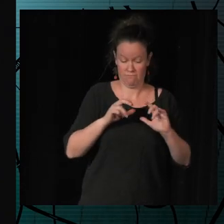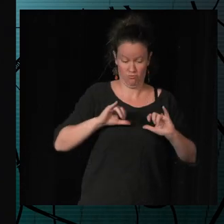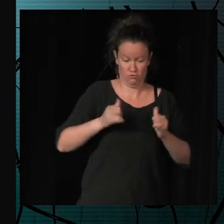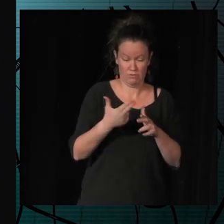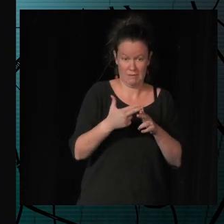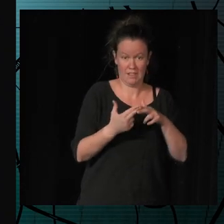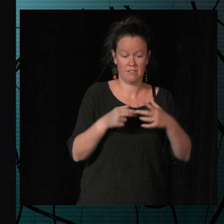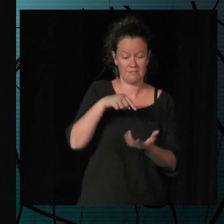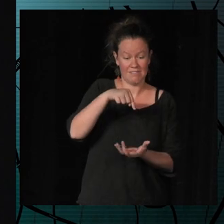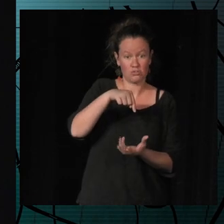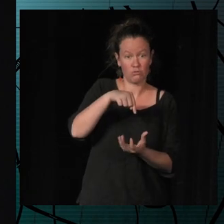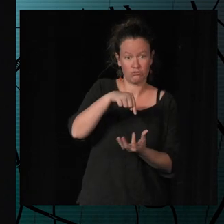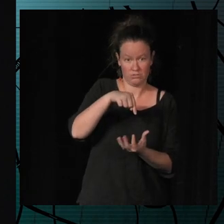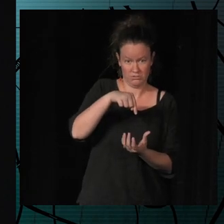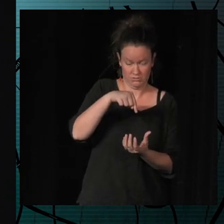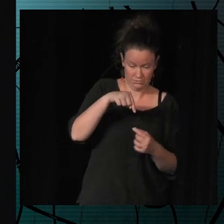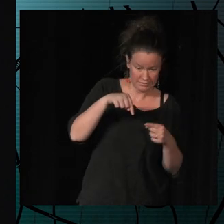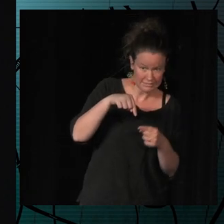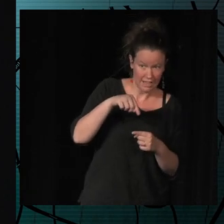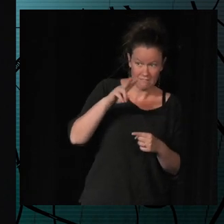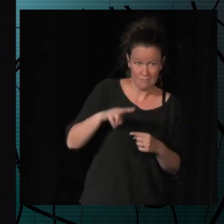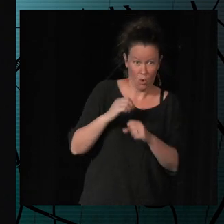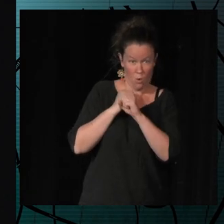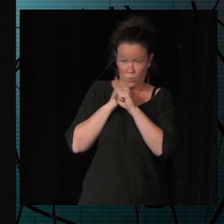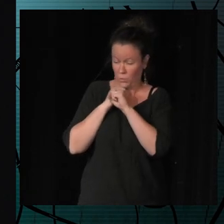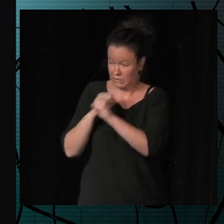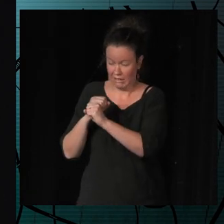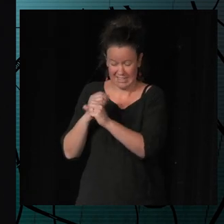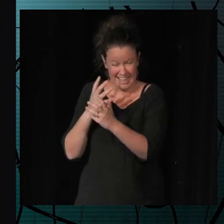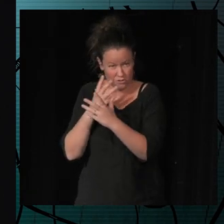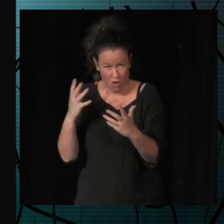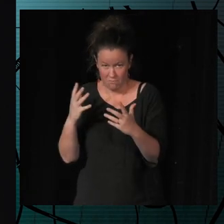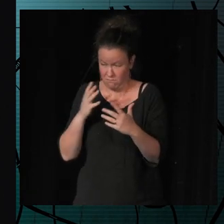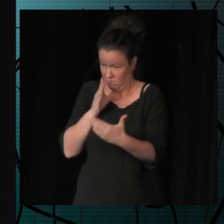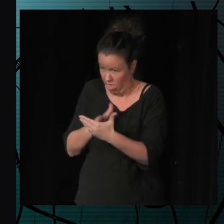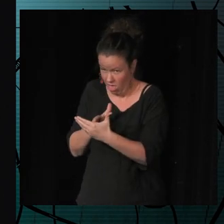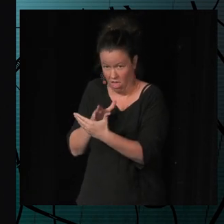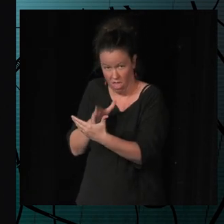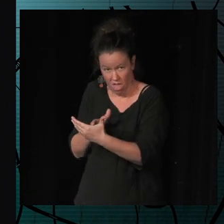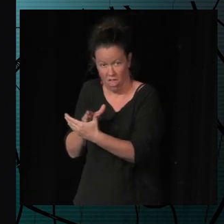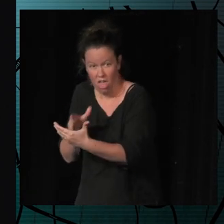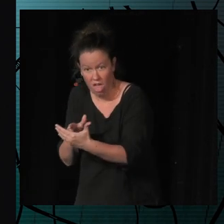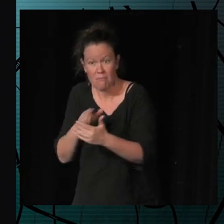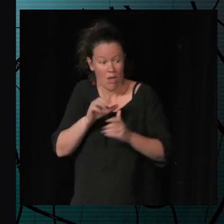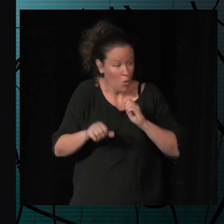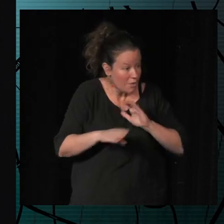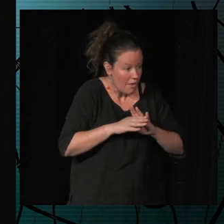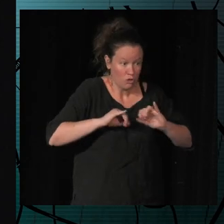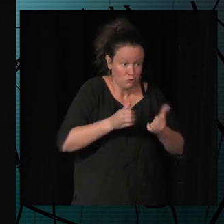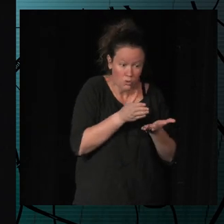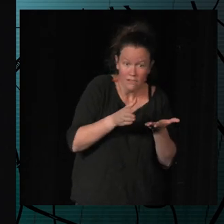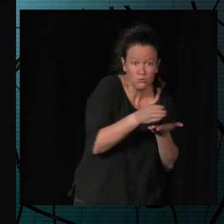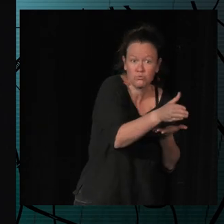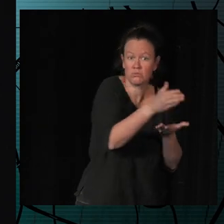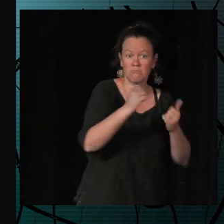dynamique vraiment d'hyper contrainte dans un jeu d'aventure de fantaisie et et pour le coup le fait qu'il y ait